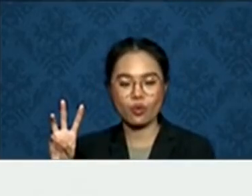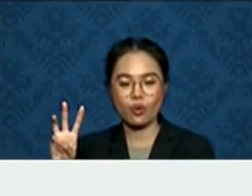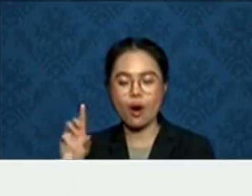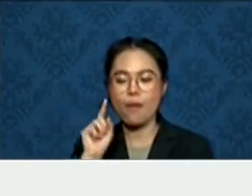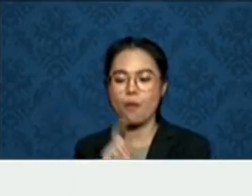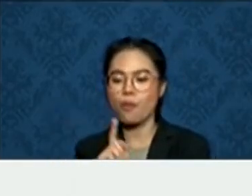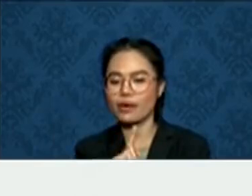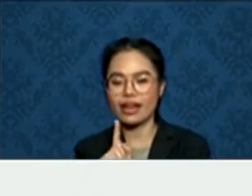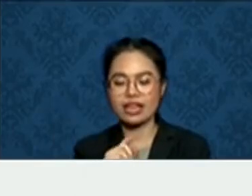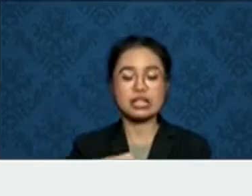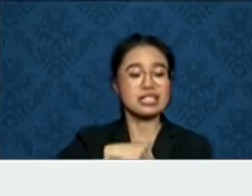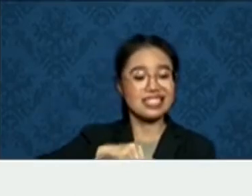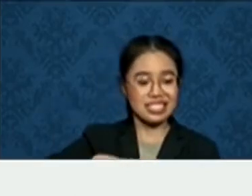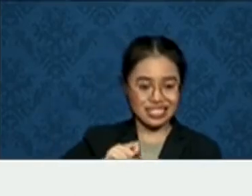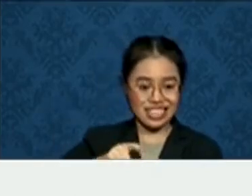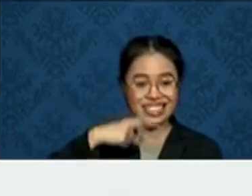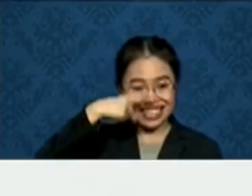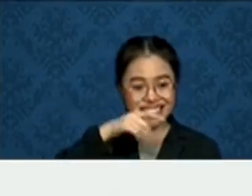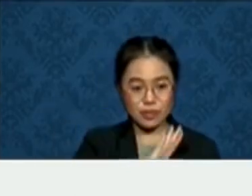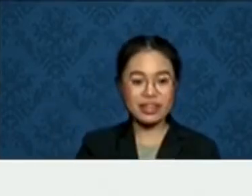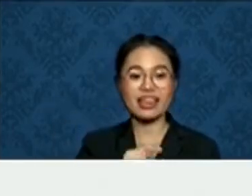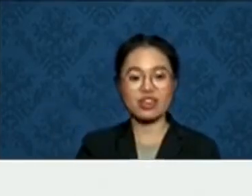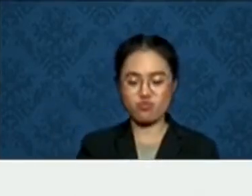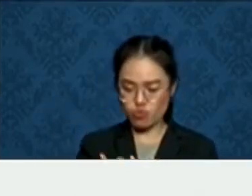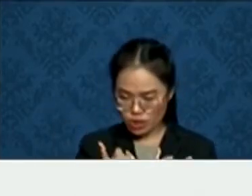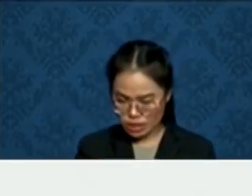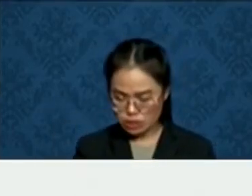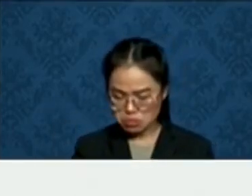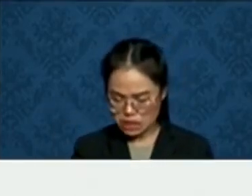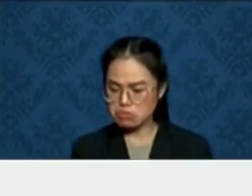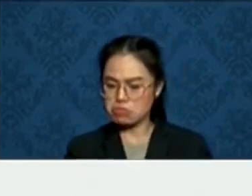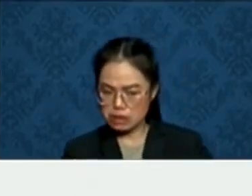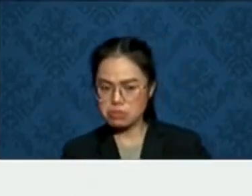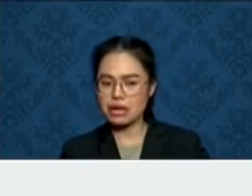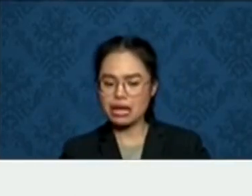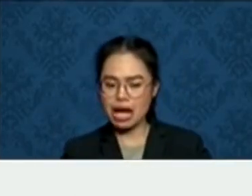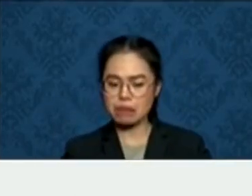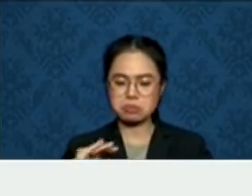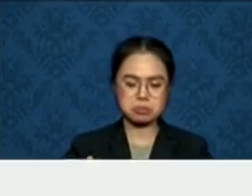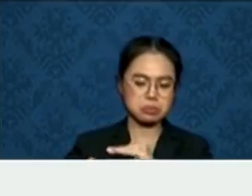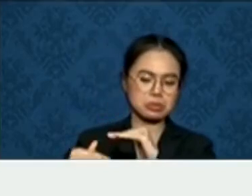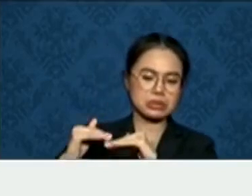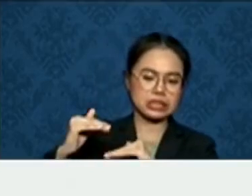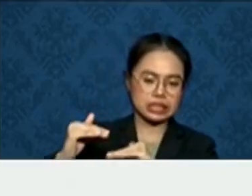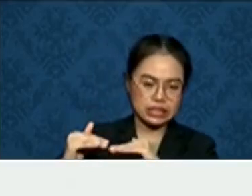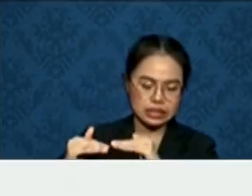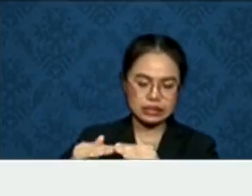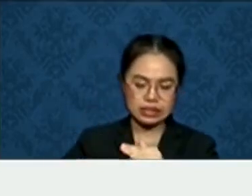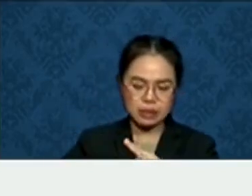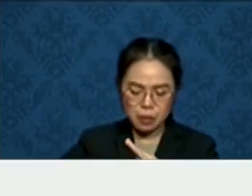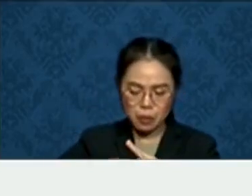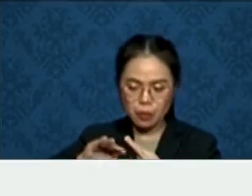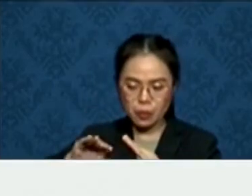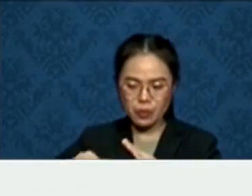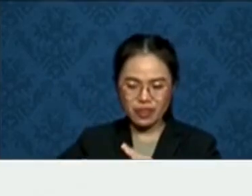ให้เห็นว่าเศรษฐกิจของประเทศกำลังสูญเสียความสามารถในการเจริญเติบโตซึ่งเกิดมา